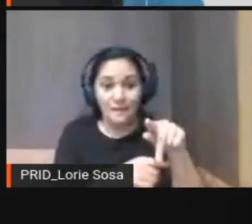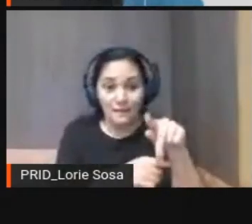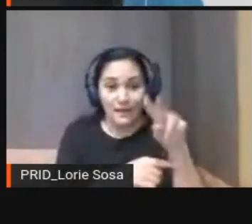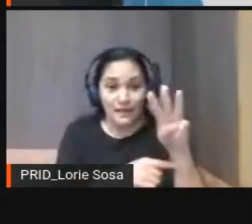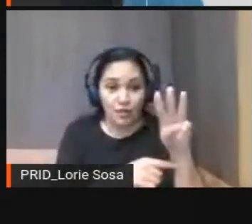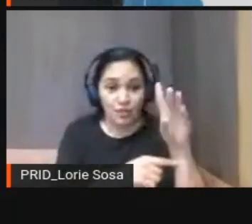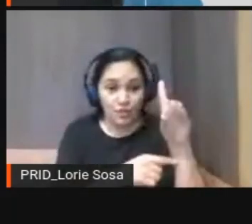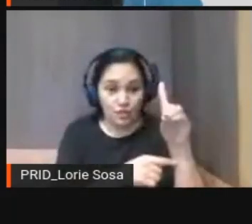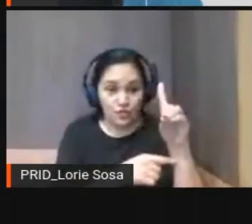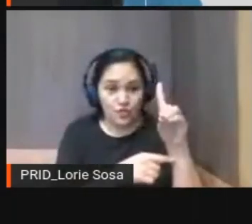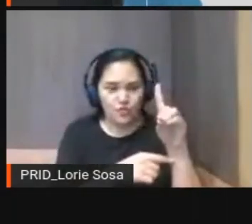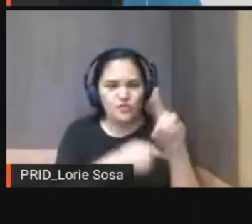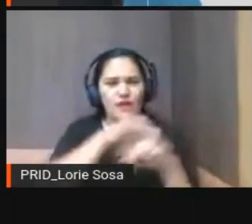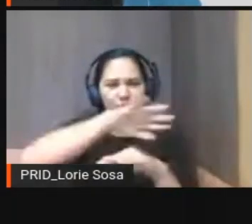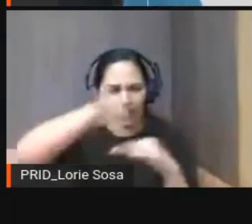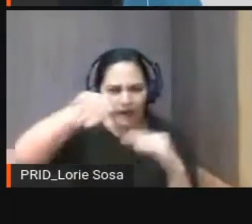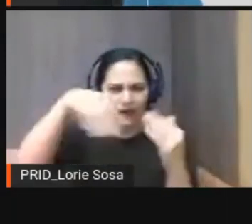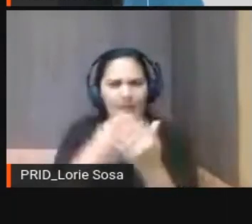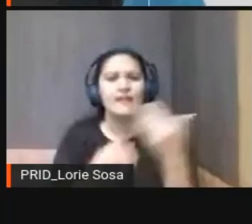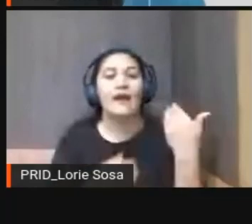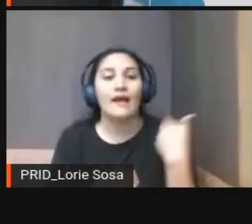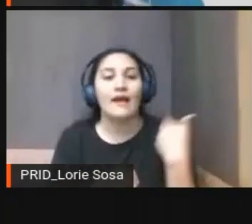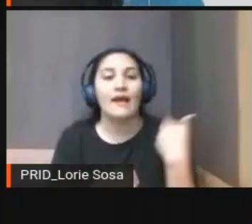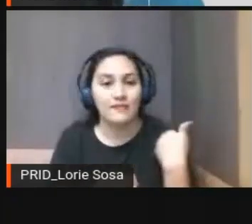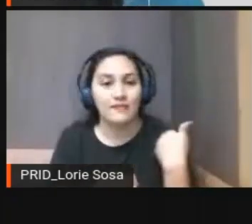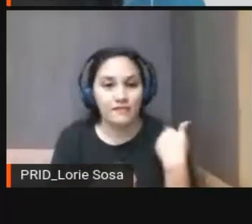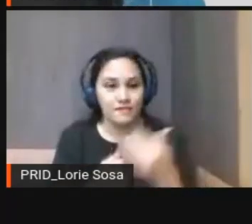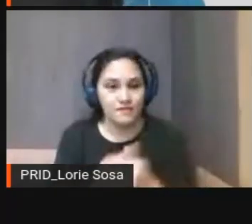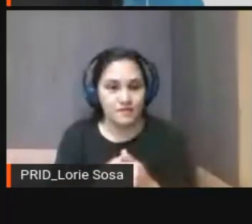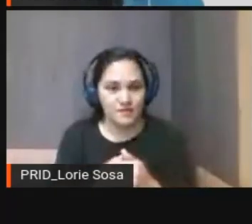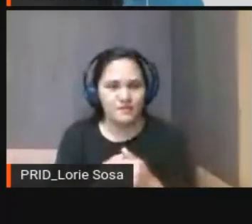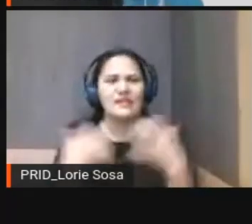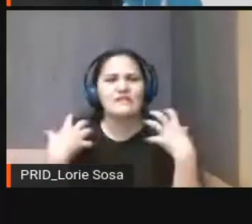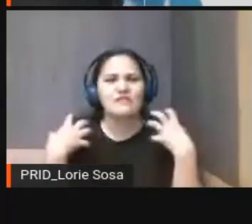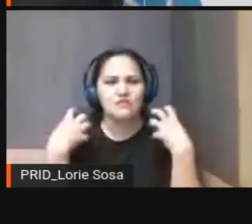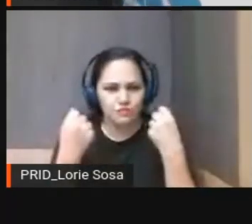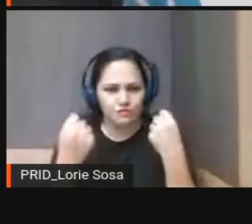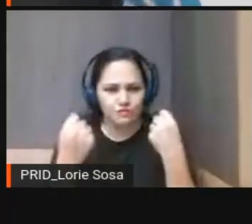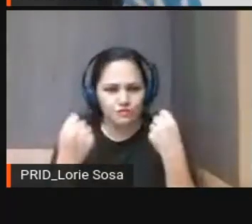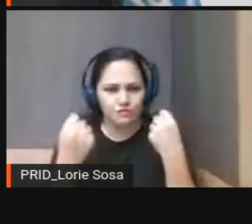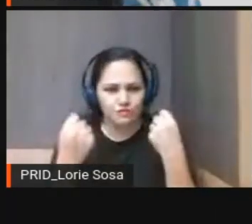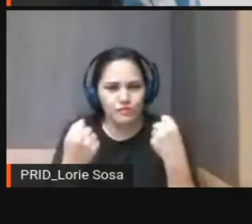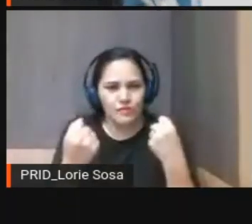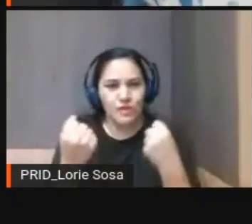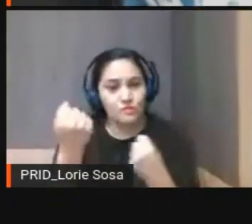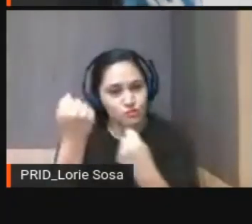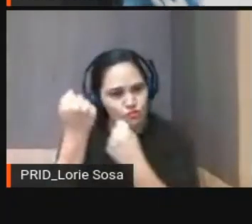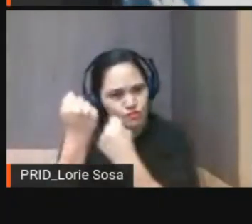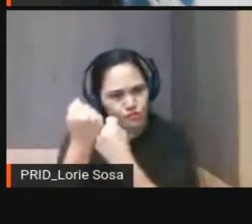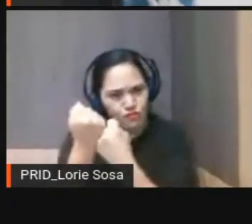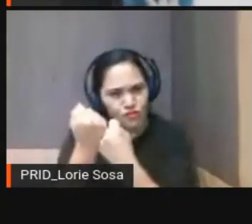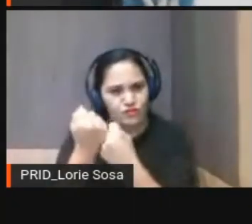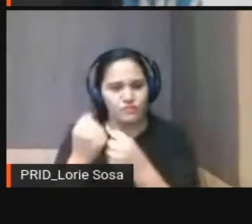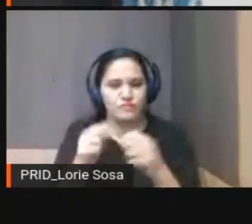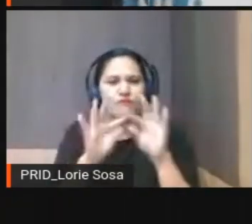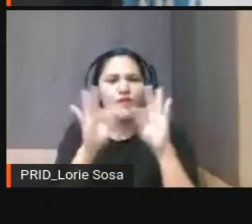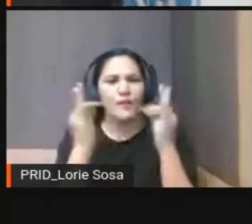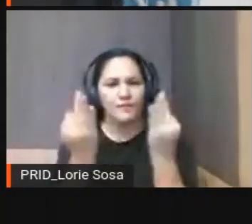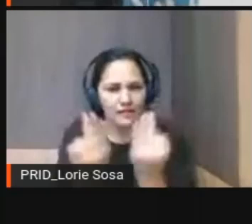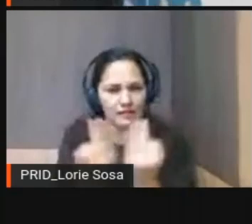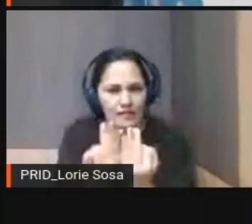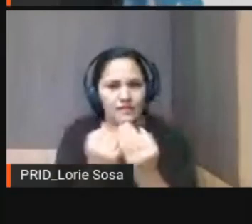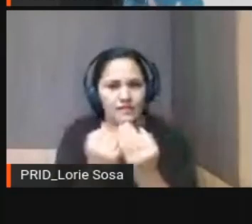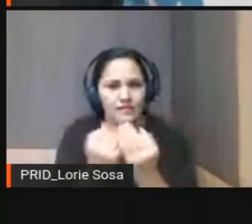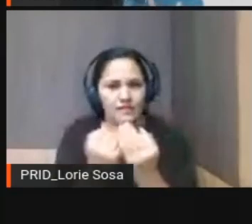general to have a strong support system, regardless of it is your